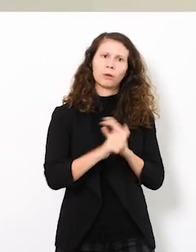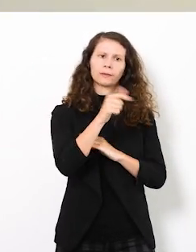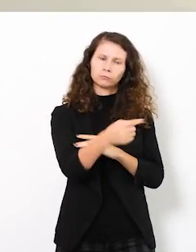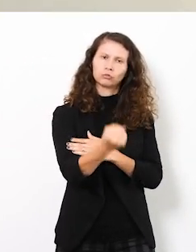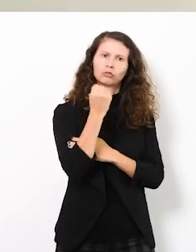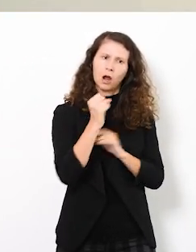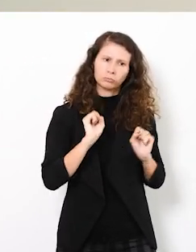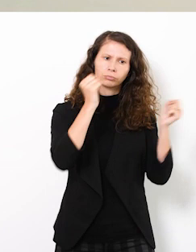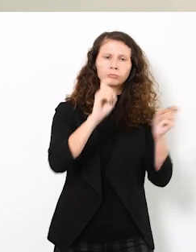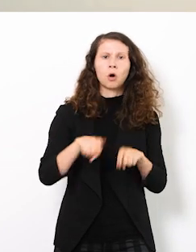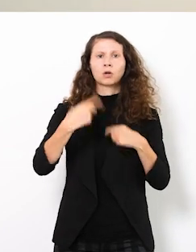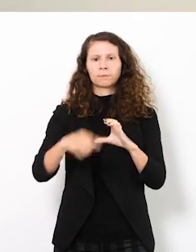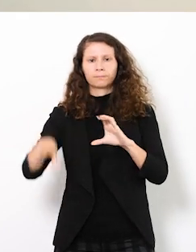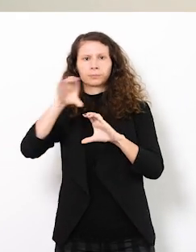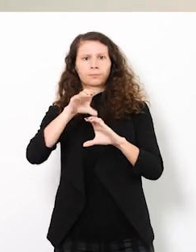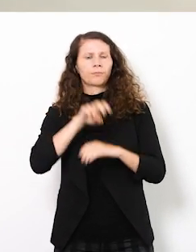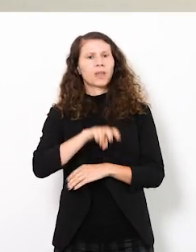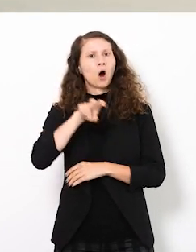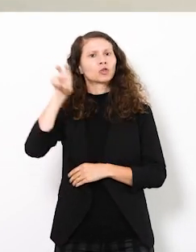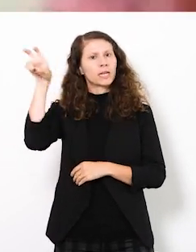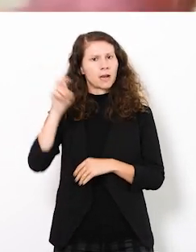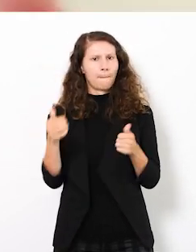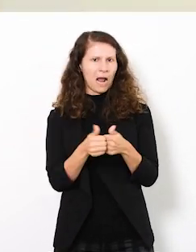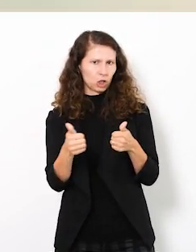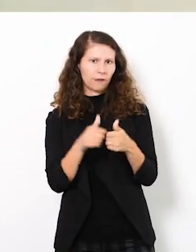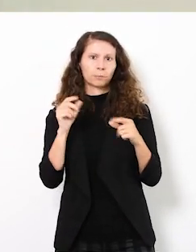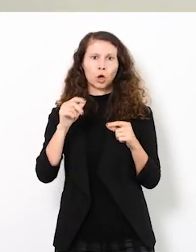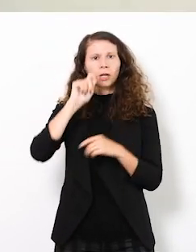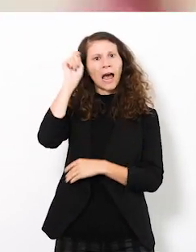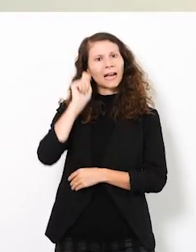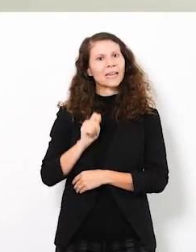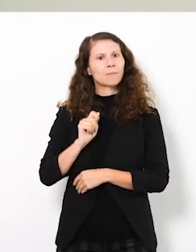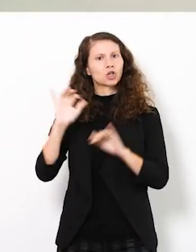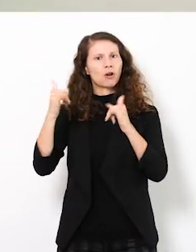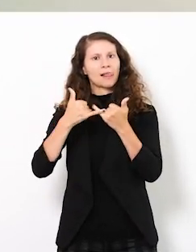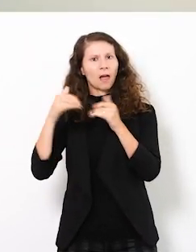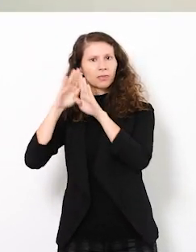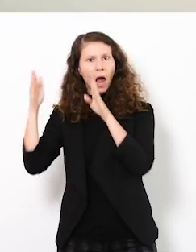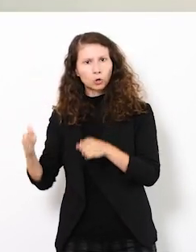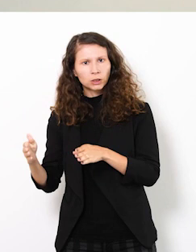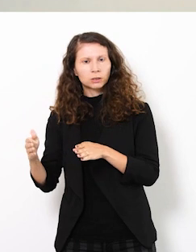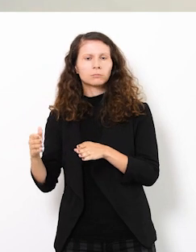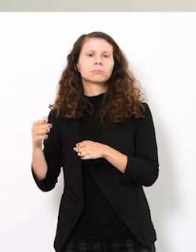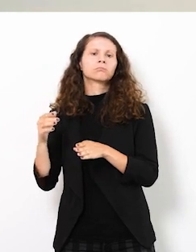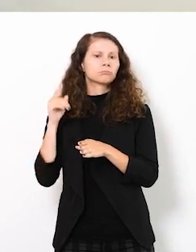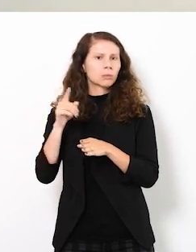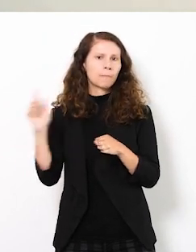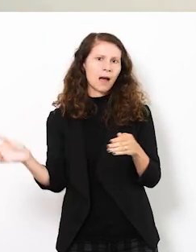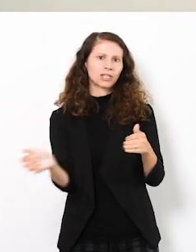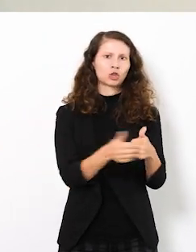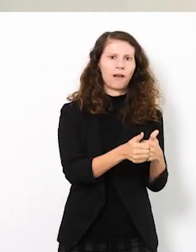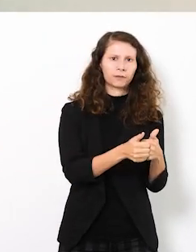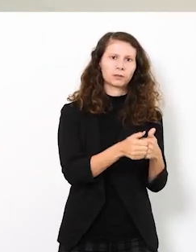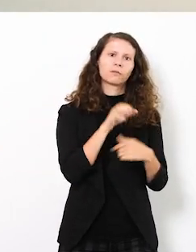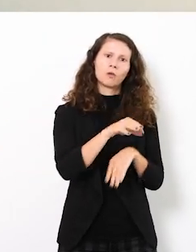kommt ergänzend die Idee der Aufstiegspatenschaft, also akademisches Elternhaus macht eine Patenschaft für